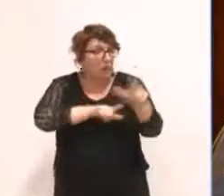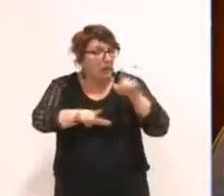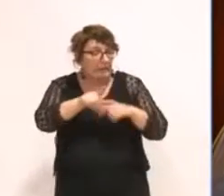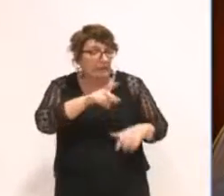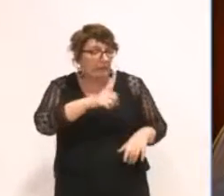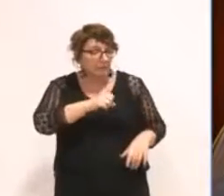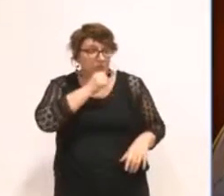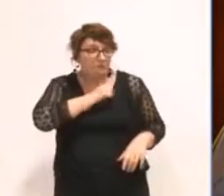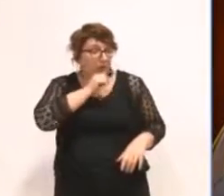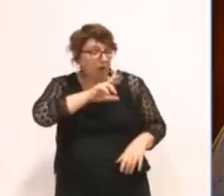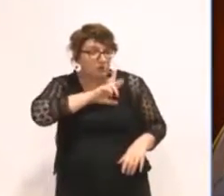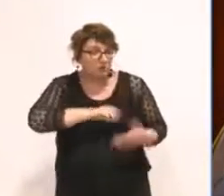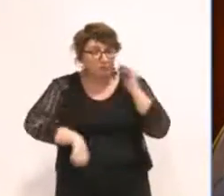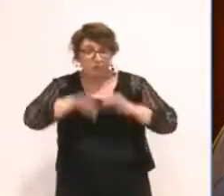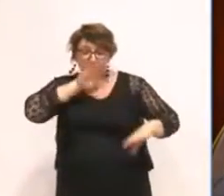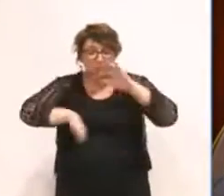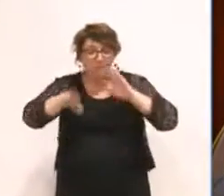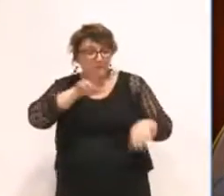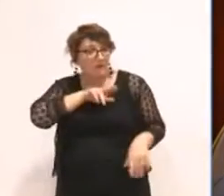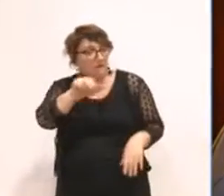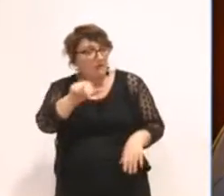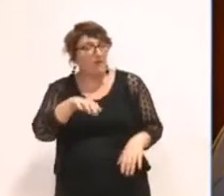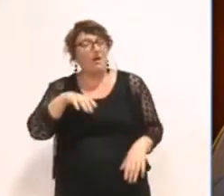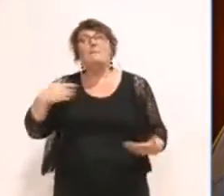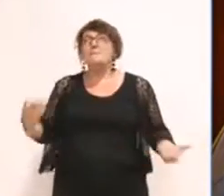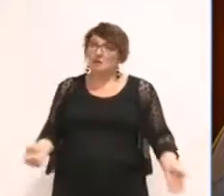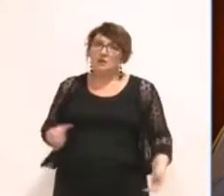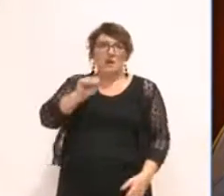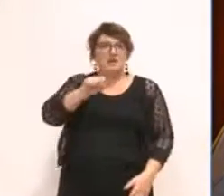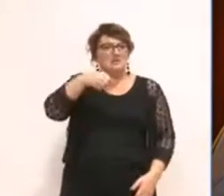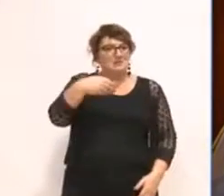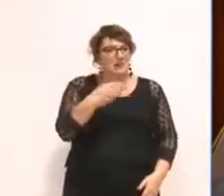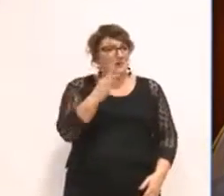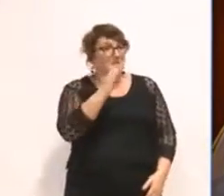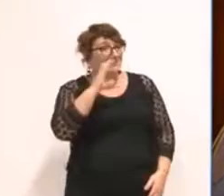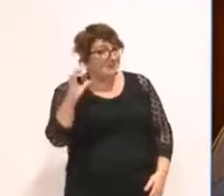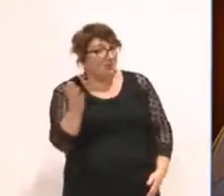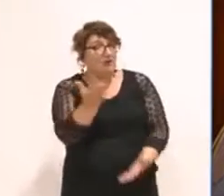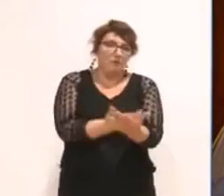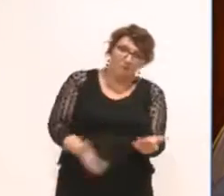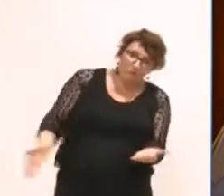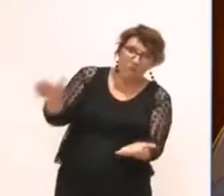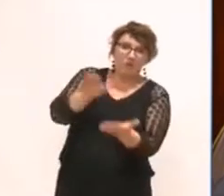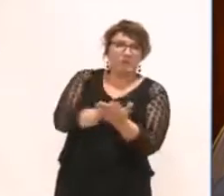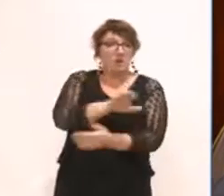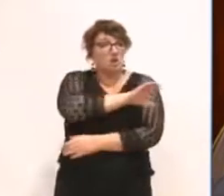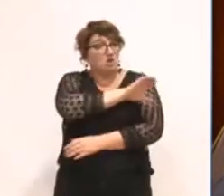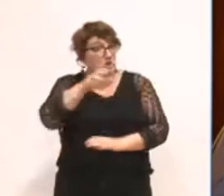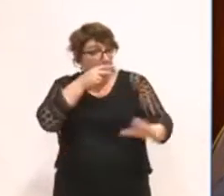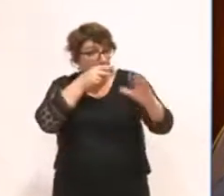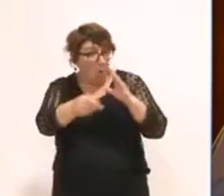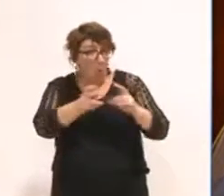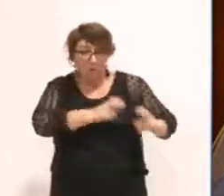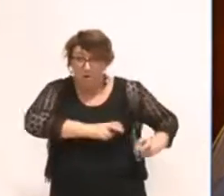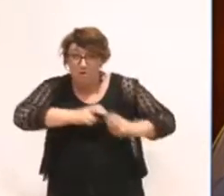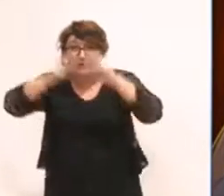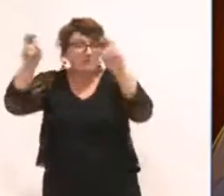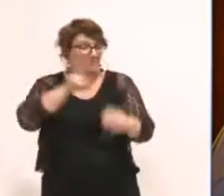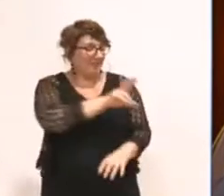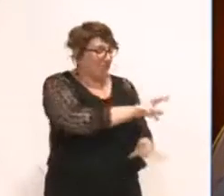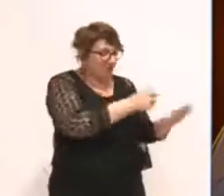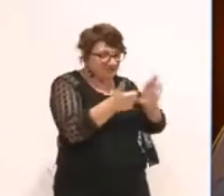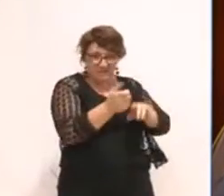que le SMTC en rajoute une couche avec l'augmentation de 100 € de la tarification transport pour les personnes de plus de 75